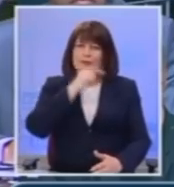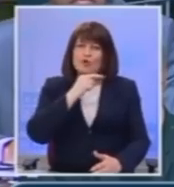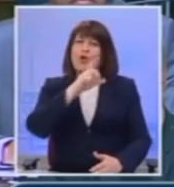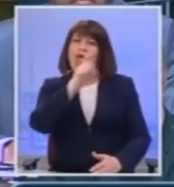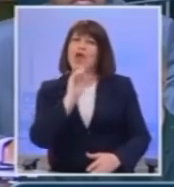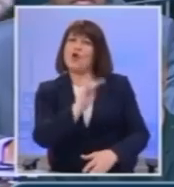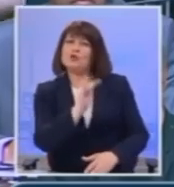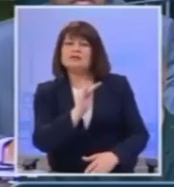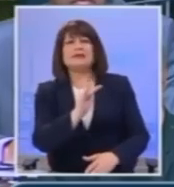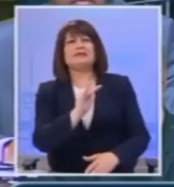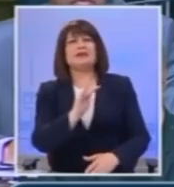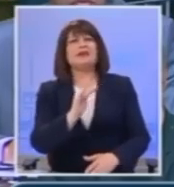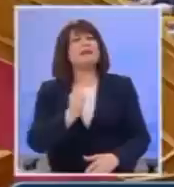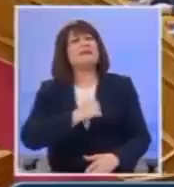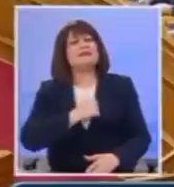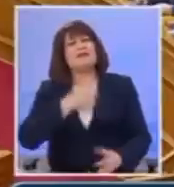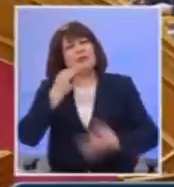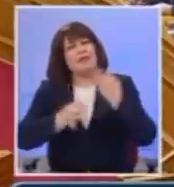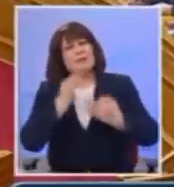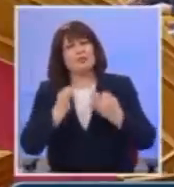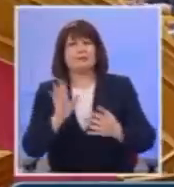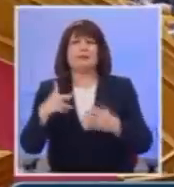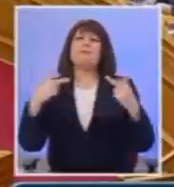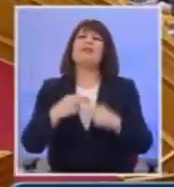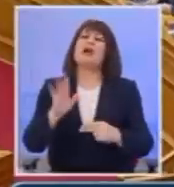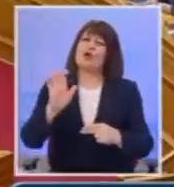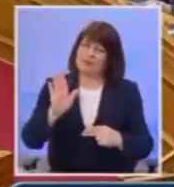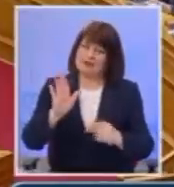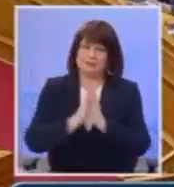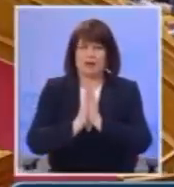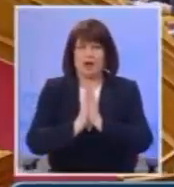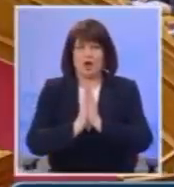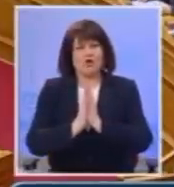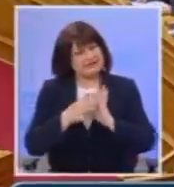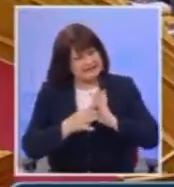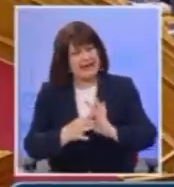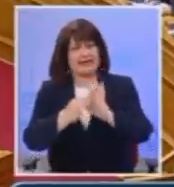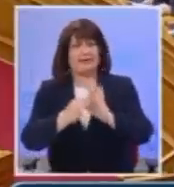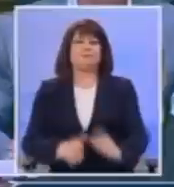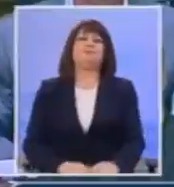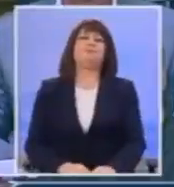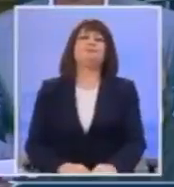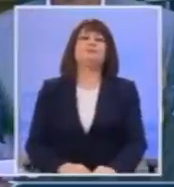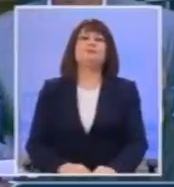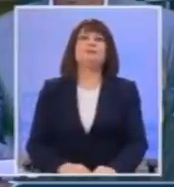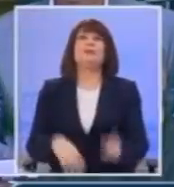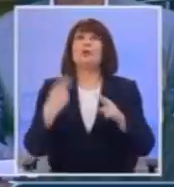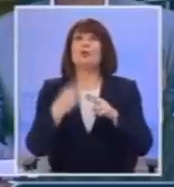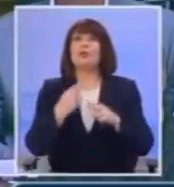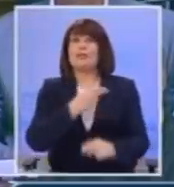ερώτηση, θα εκθέσουμε τις απόψεις μας. Συνεχίστε κύριε Πρόεδρε, μην διακόπτετε κύριε. Λοιπόν, ήθελα να πάω σε ένα πολύ μεγάλο